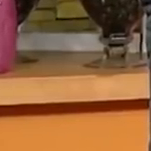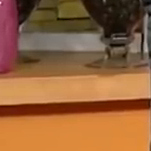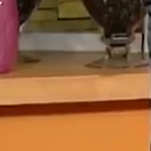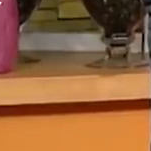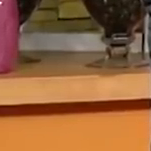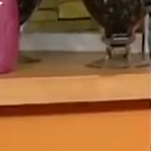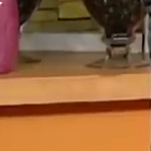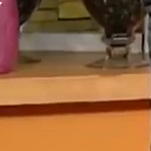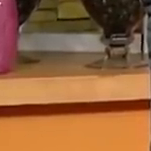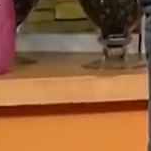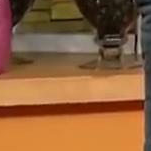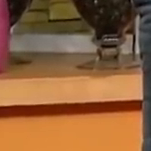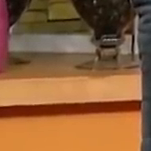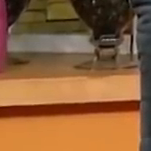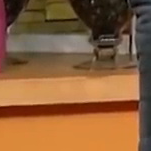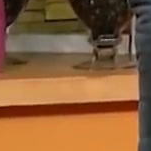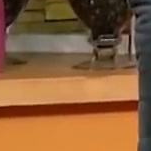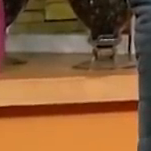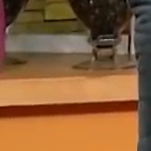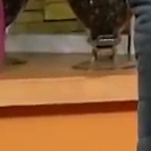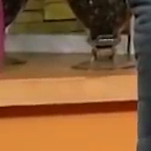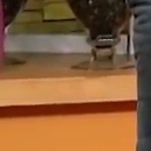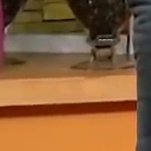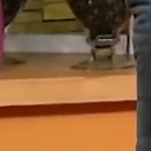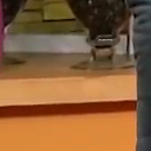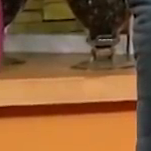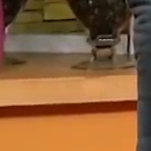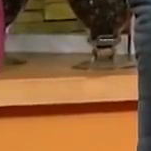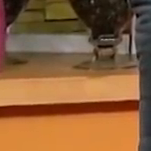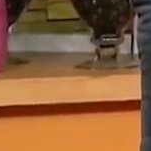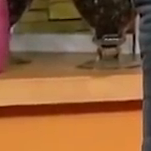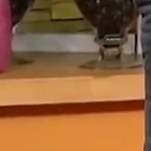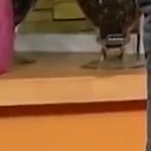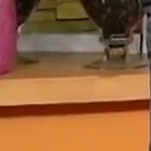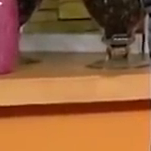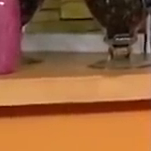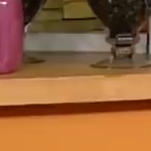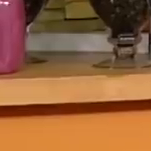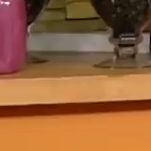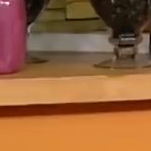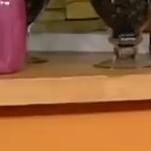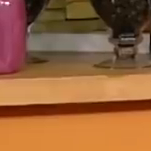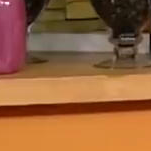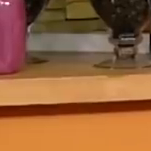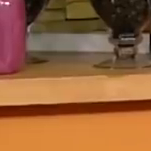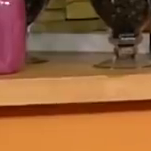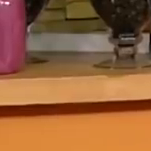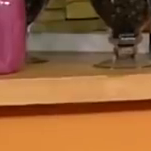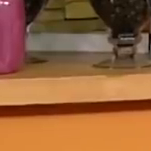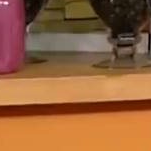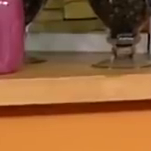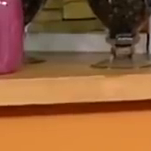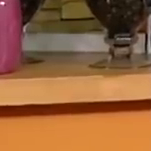youtube.com/GMA News. I-click lang ang subscribe button. At sa mga kapuso abroad, maaari kaming masubaybayan